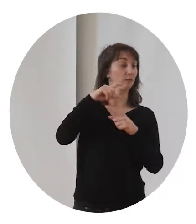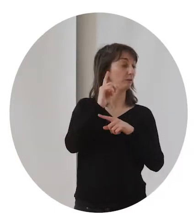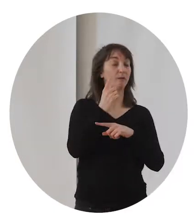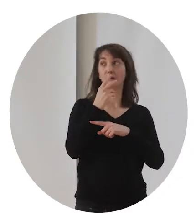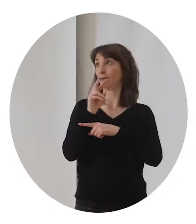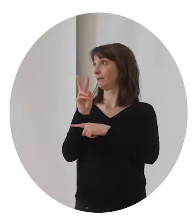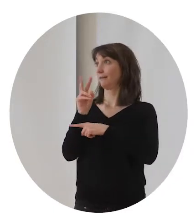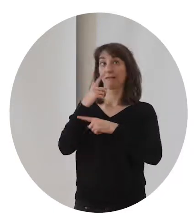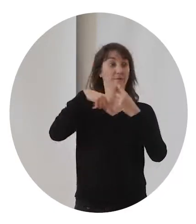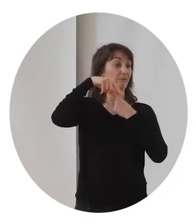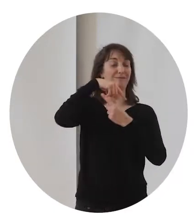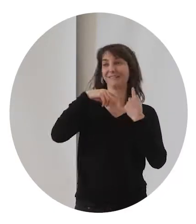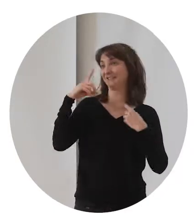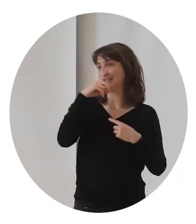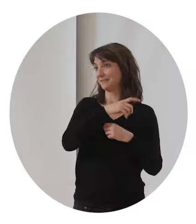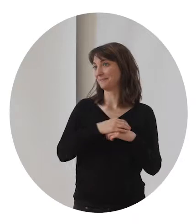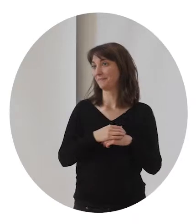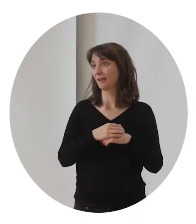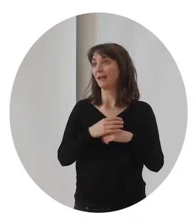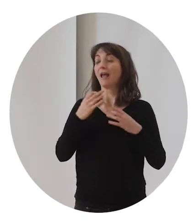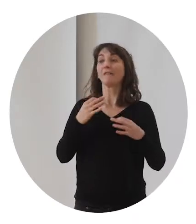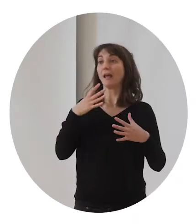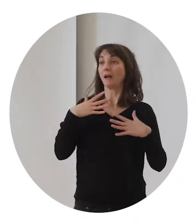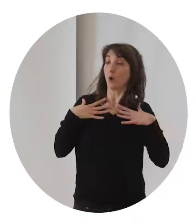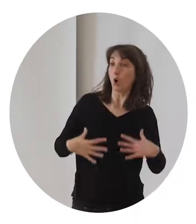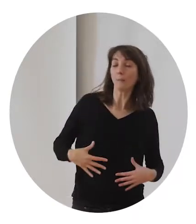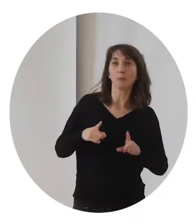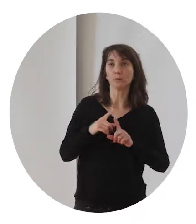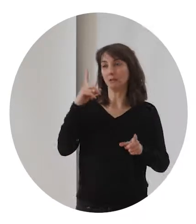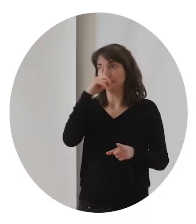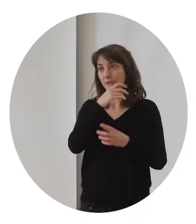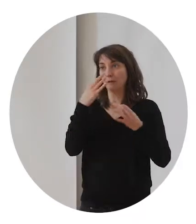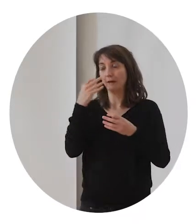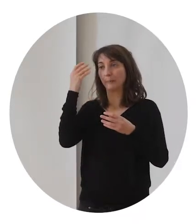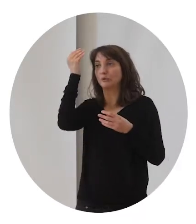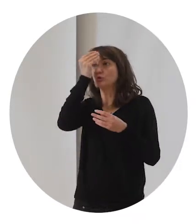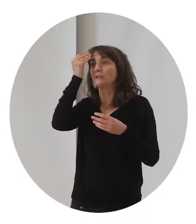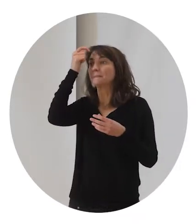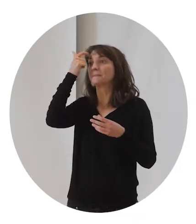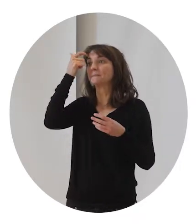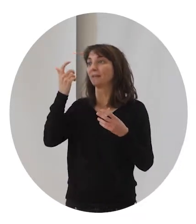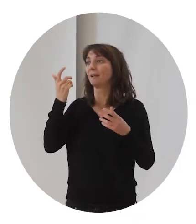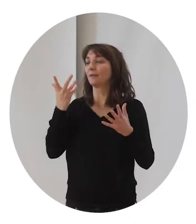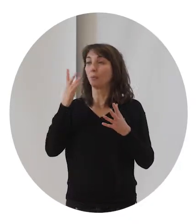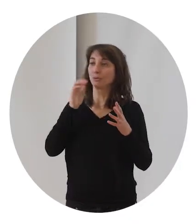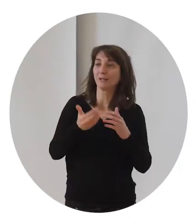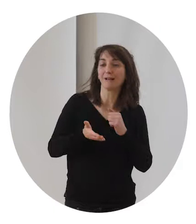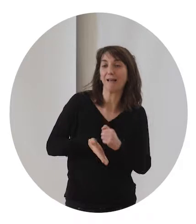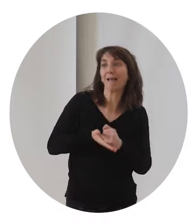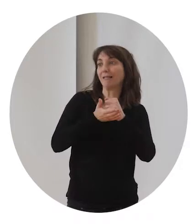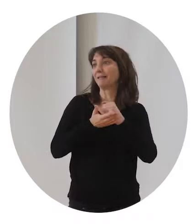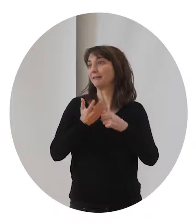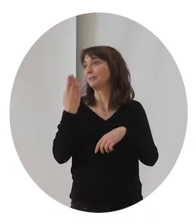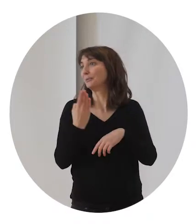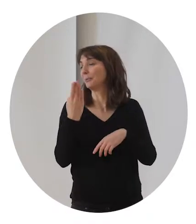C'est vrai qu'on peut en parler aussi d'un point de vue physique, certes, mais aussi d'un point de vue psychique, d'où l'importance du maintien et du soutien